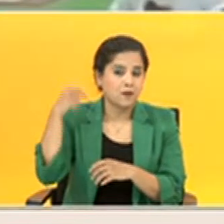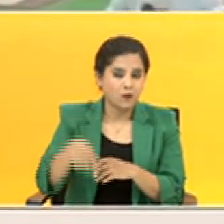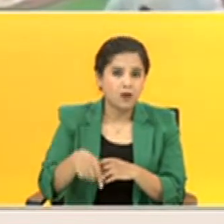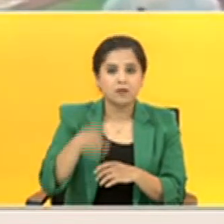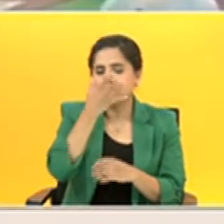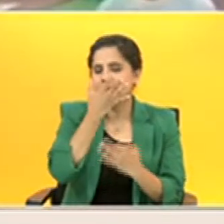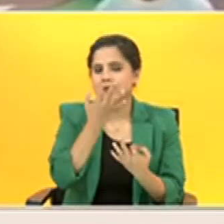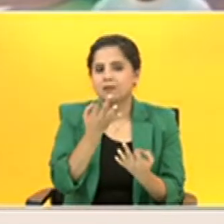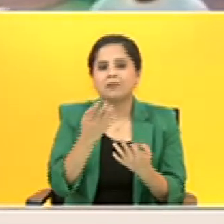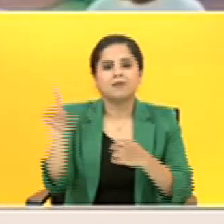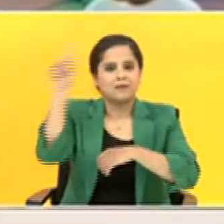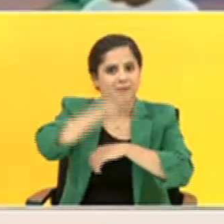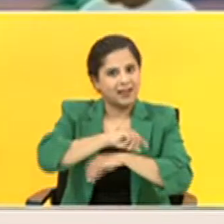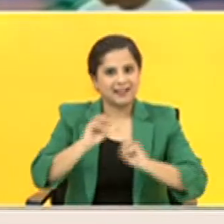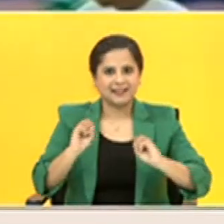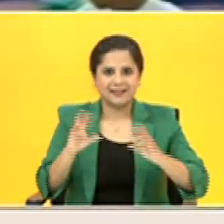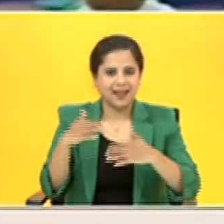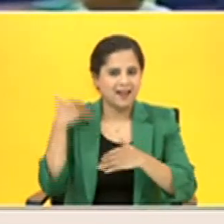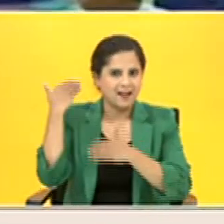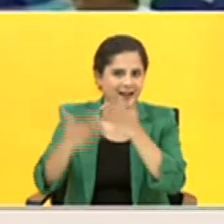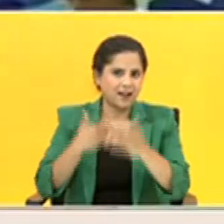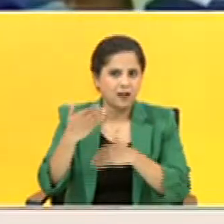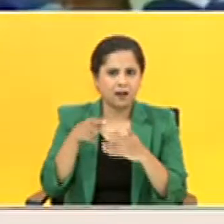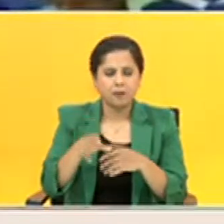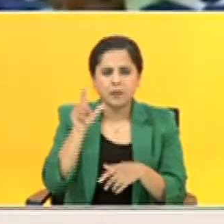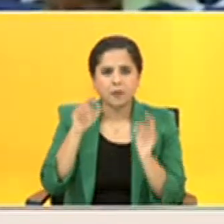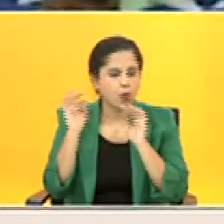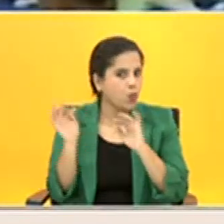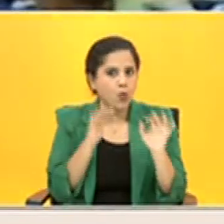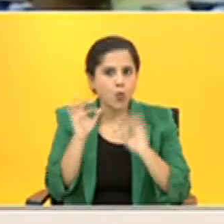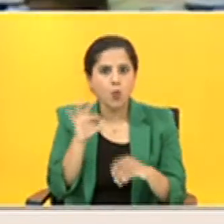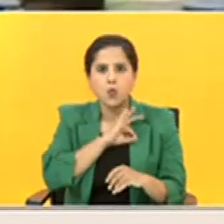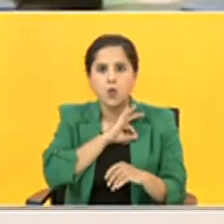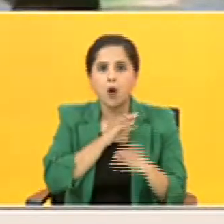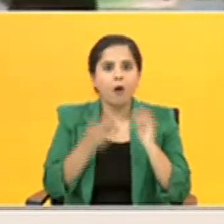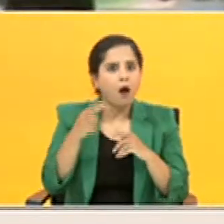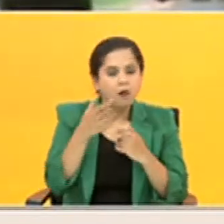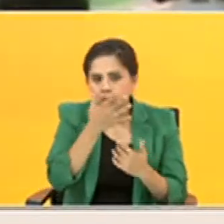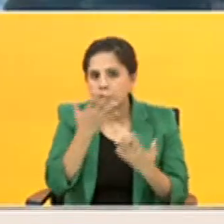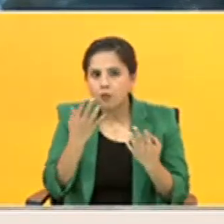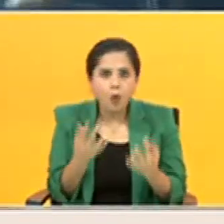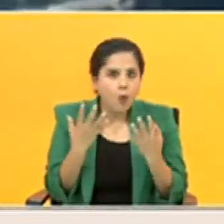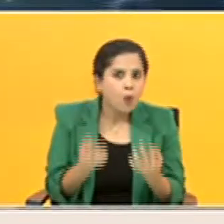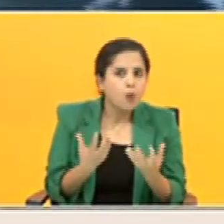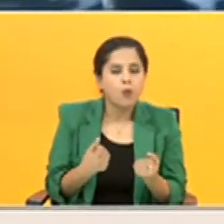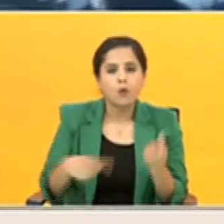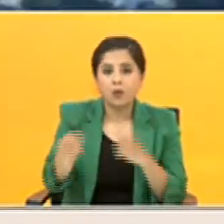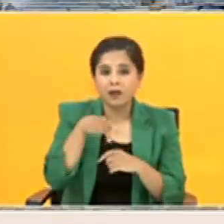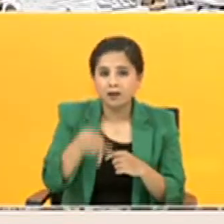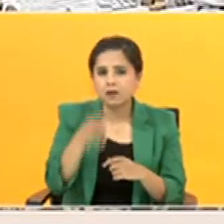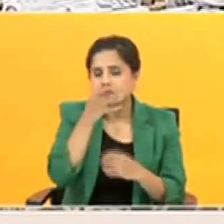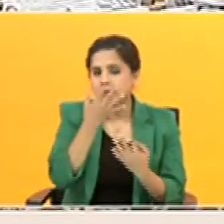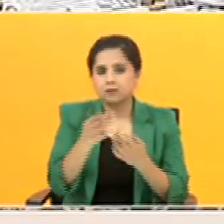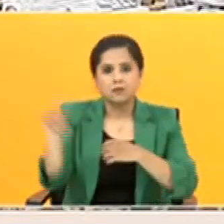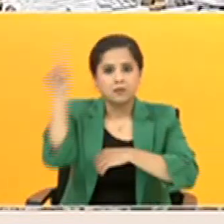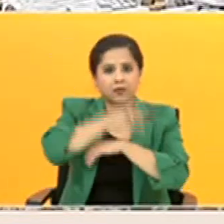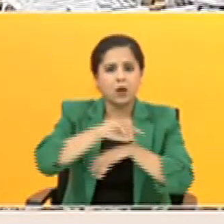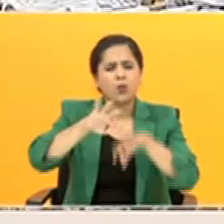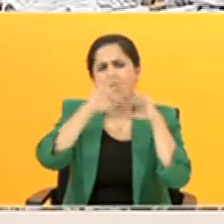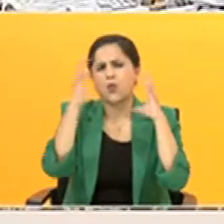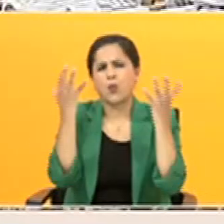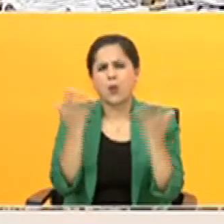की शुरुआत के बाद से ही इसका आकर्षण लगातार बढ़ रहा है। इस बार भी योग दिवस को लेकर दुनिया भर